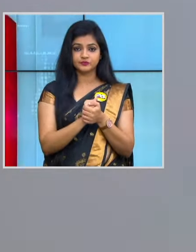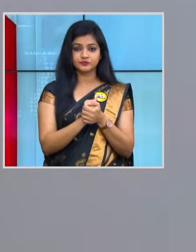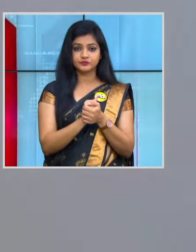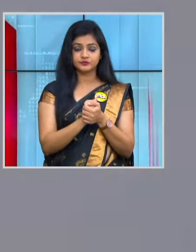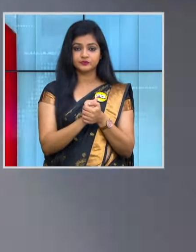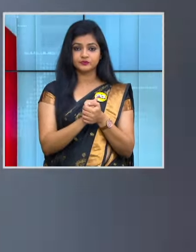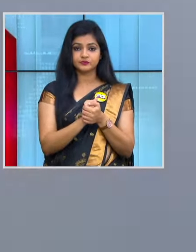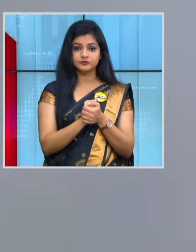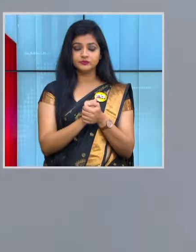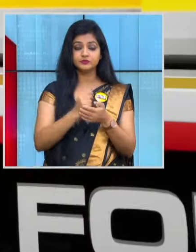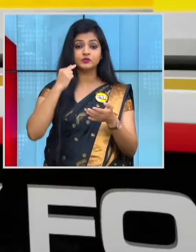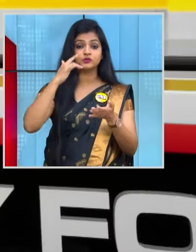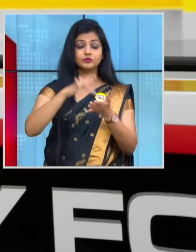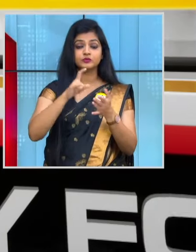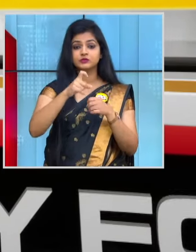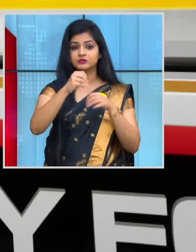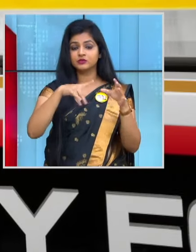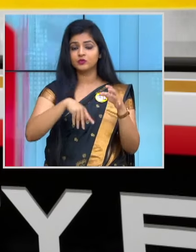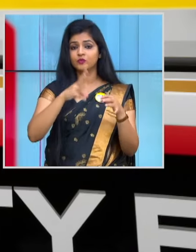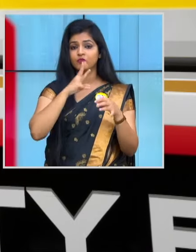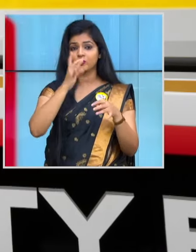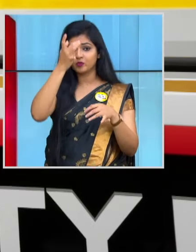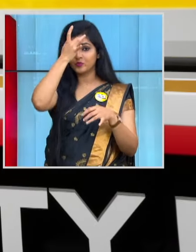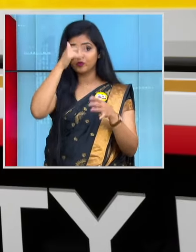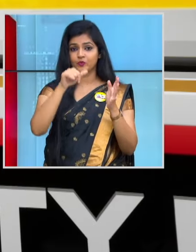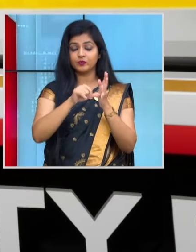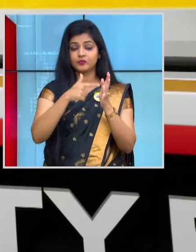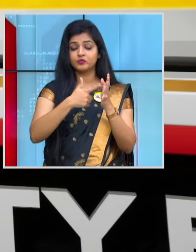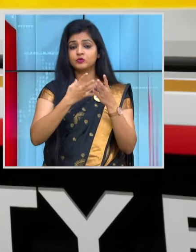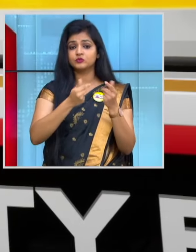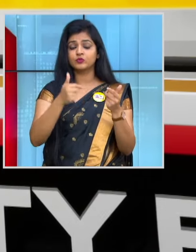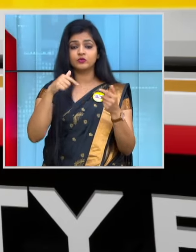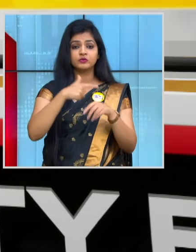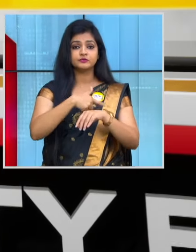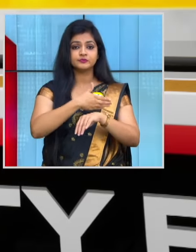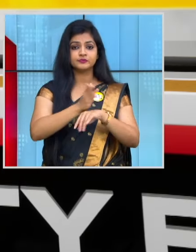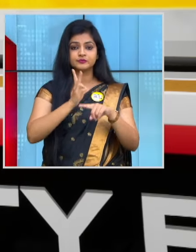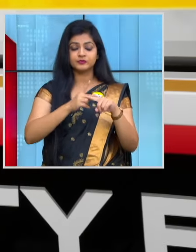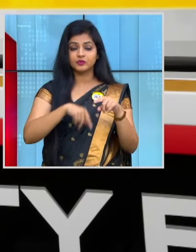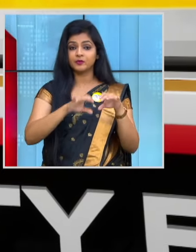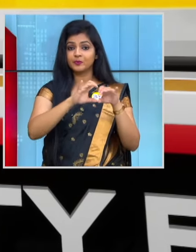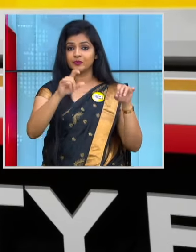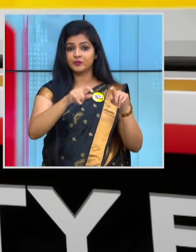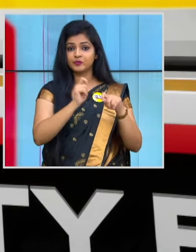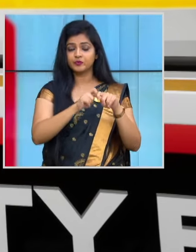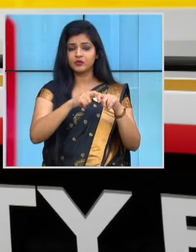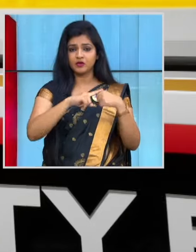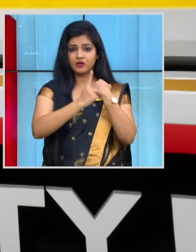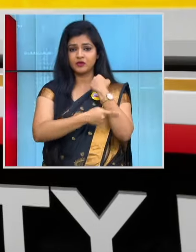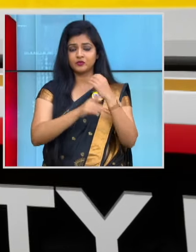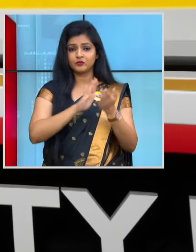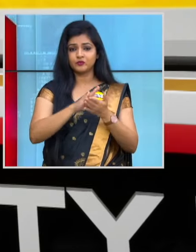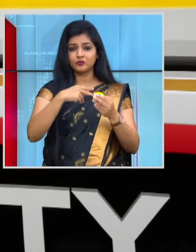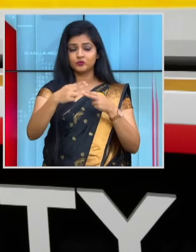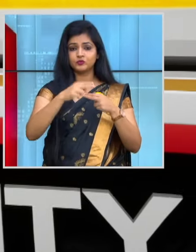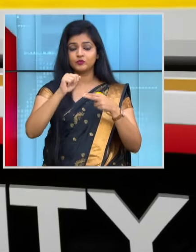കോഴിക്കോട്ട് നിന്ന്. തിരുവനന്തപുരം നഗരത്തിലെ കുടിവെള്ള പ്രശ്നത്തിന് പരിഹാരം വൈകുന്നു. പൈപ്പ് ലൈനിലെ അറ്റകുറ്റപ്പണി അവസാനഘട്ടത്തിലെന്ന് വാട്ടർ